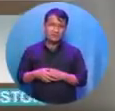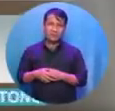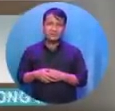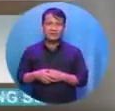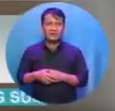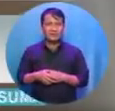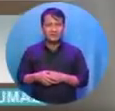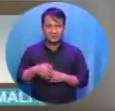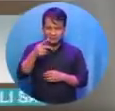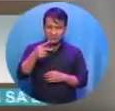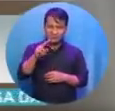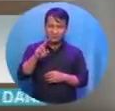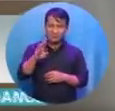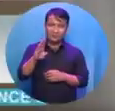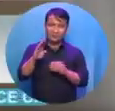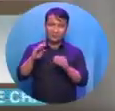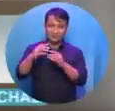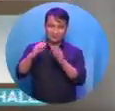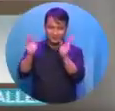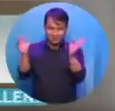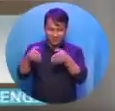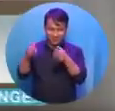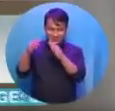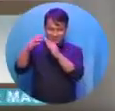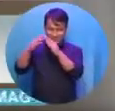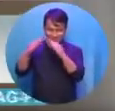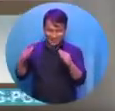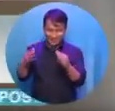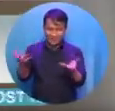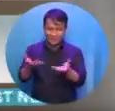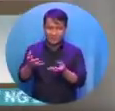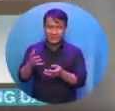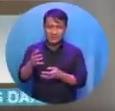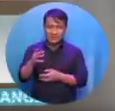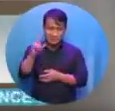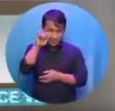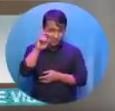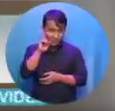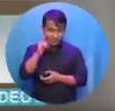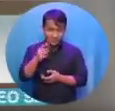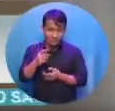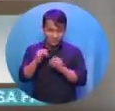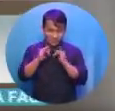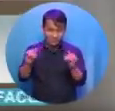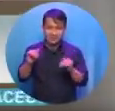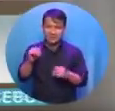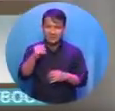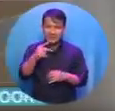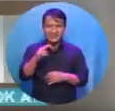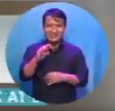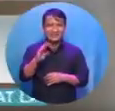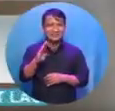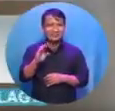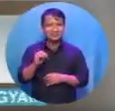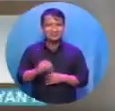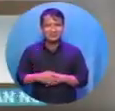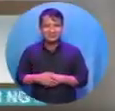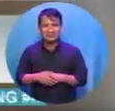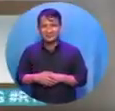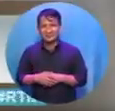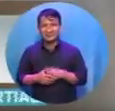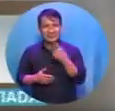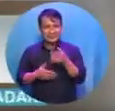Sa kubo lang po. Sa kubo? Opo. Pag kayo naglabing-labing, doon din sa kubo? Opo. Saan banda yung